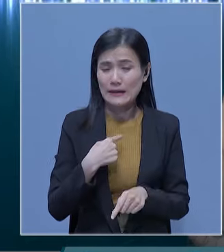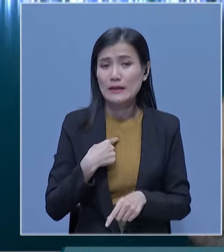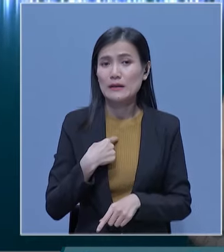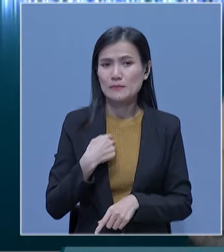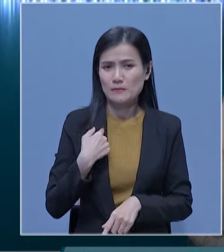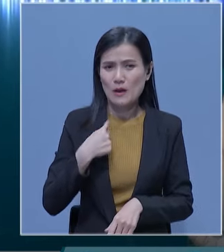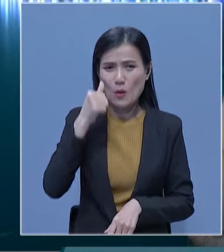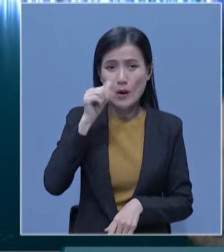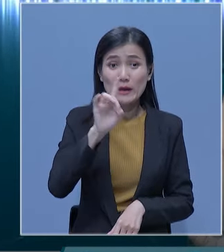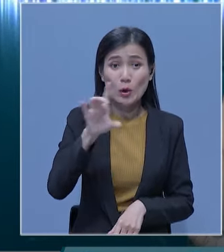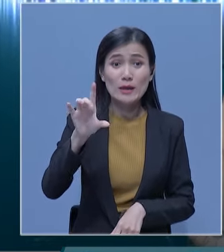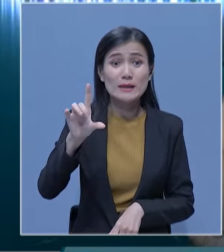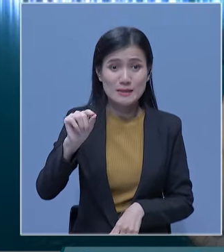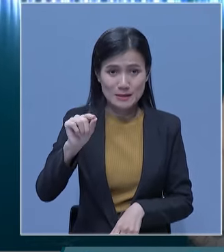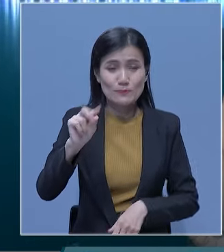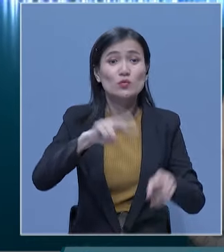มันจะเสร็จสิ้นประมาณเดือนตุลา